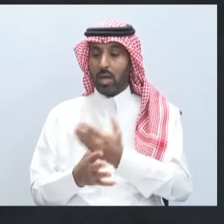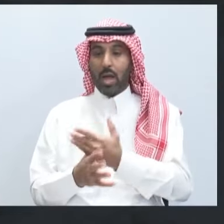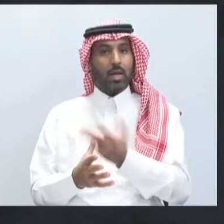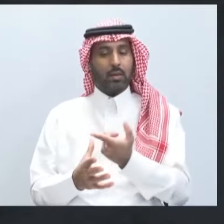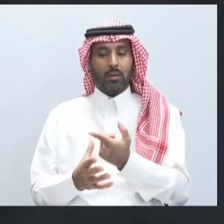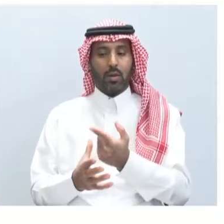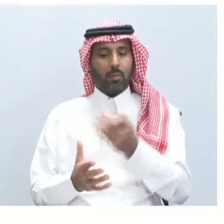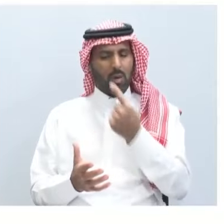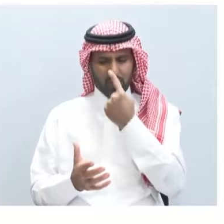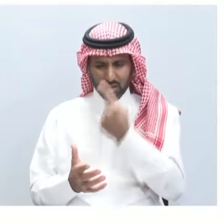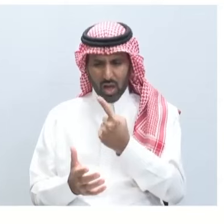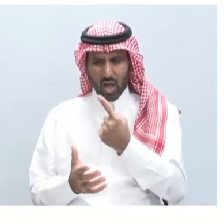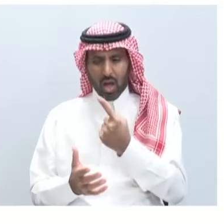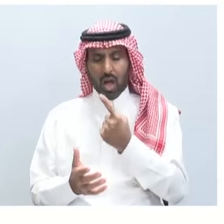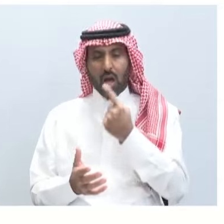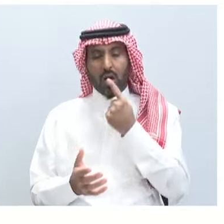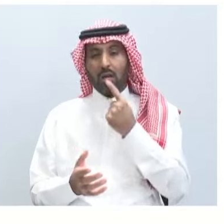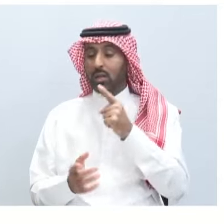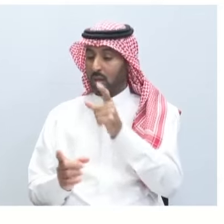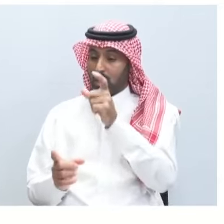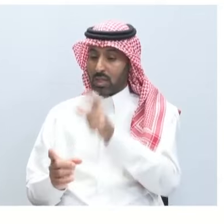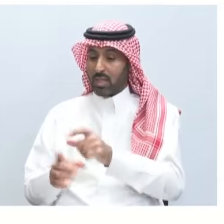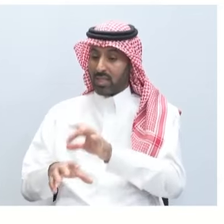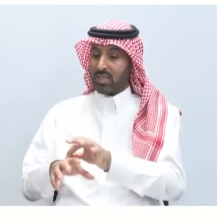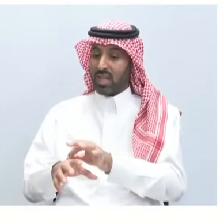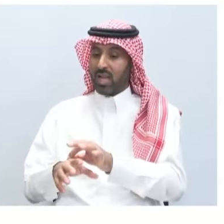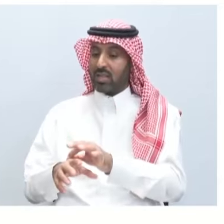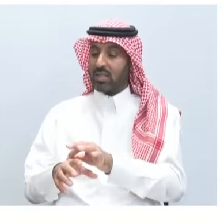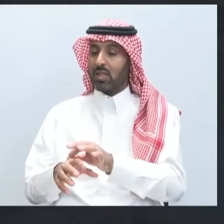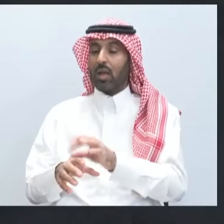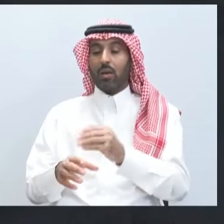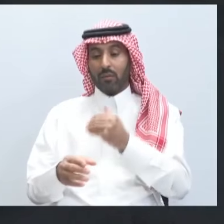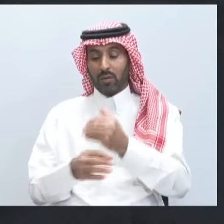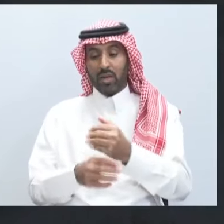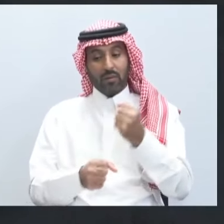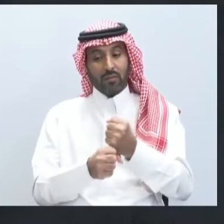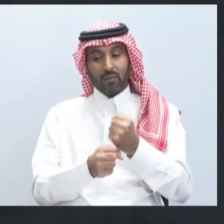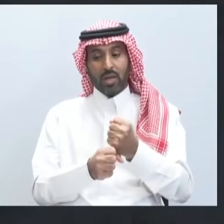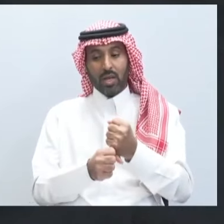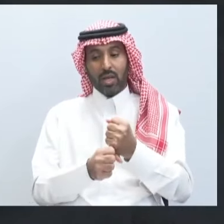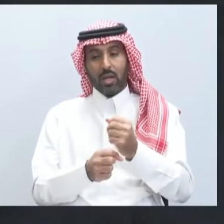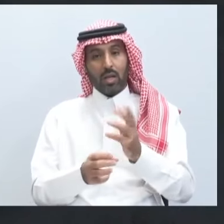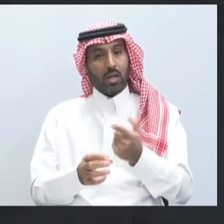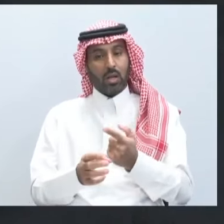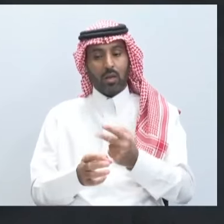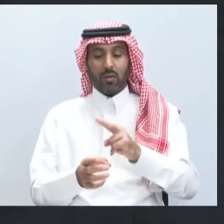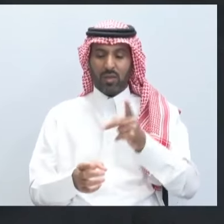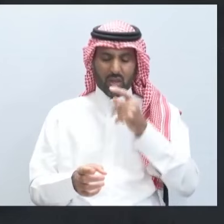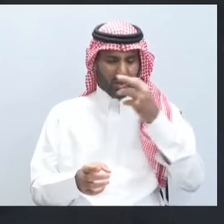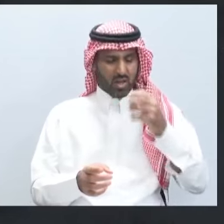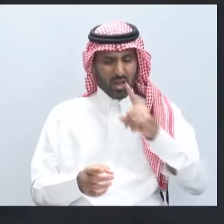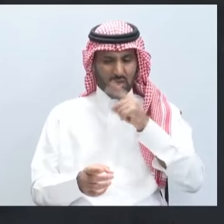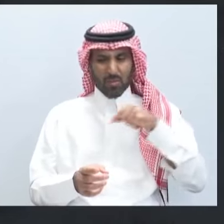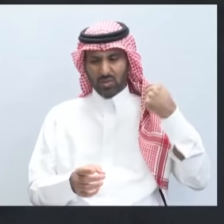مهمه لا طاعه لمخلوق في معصيه الخالق لان الله هو الذي خلقك فهو المستحق لان